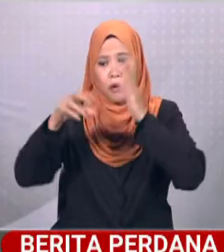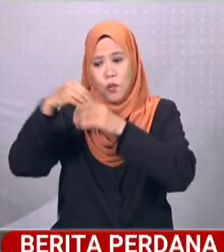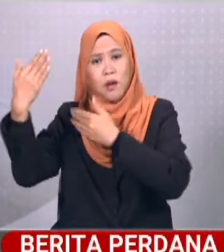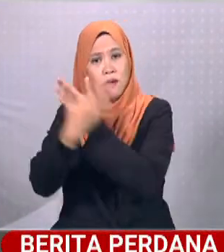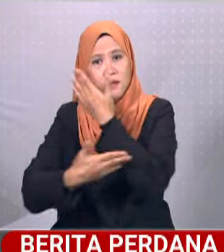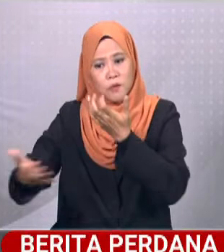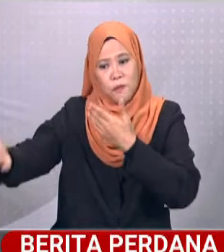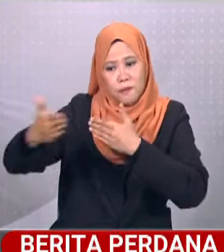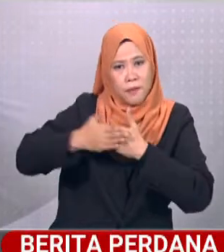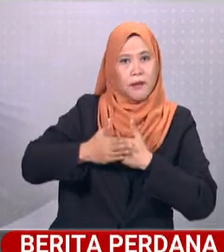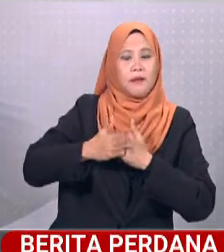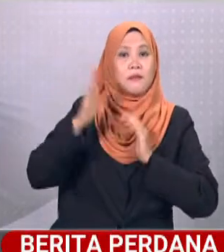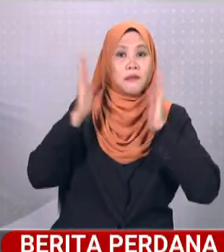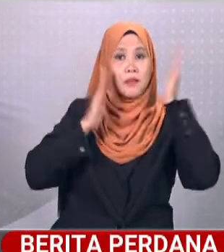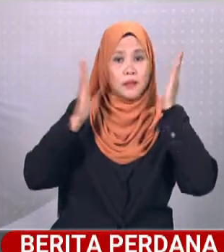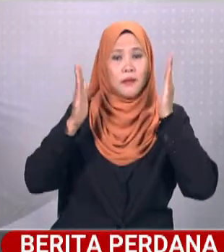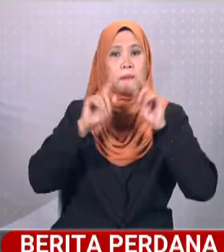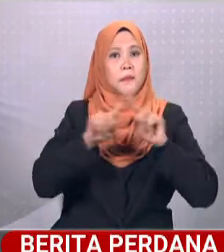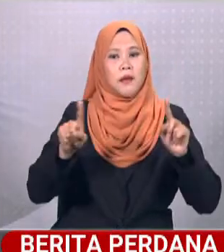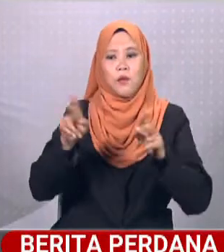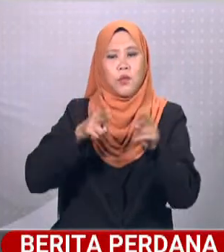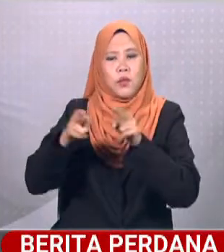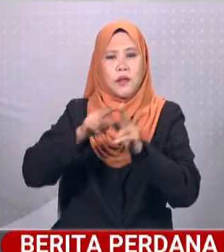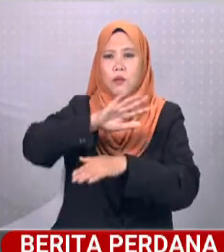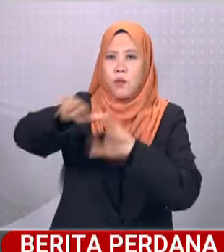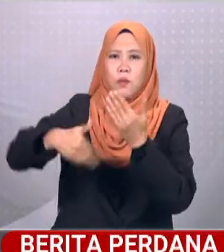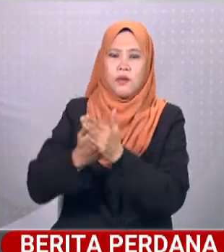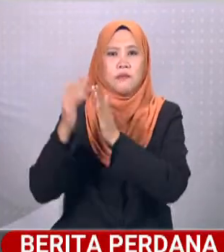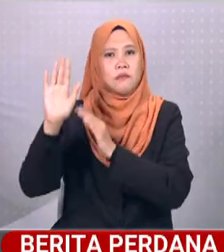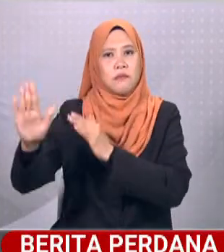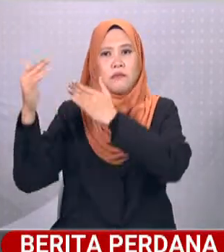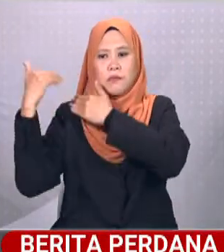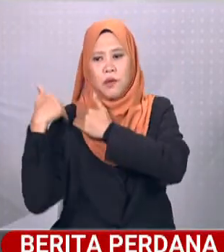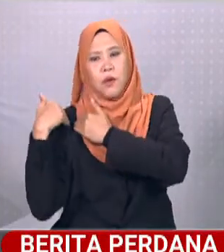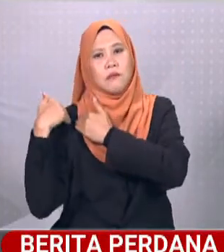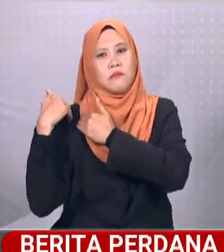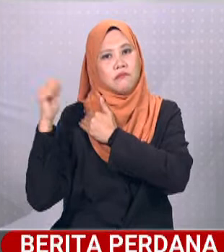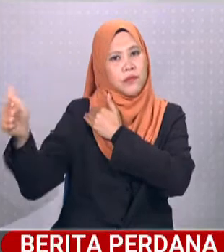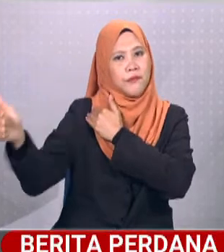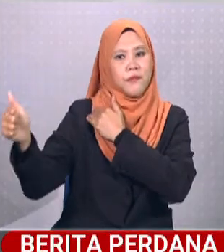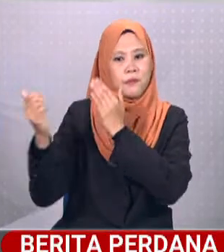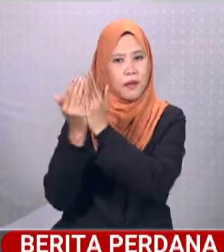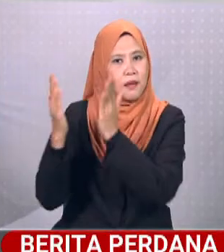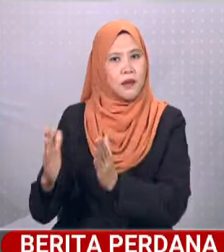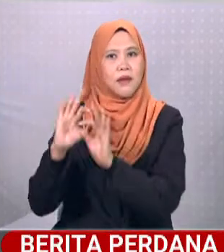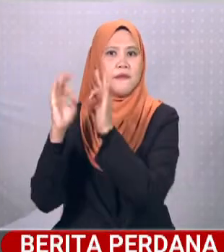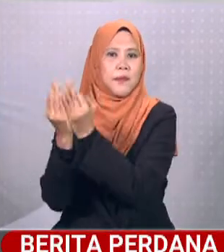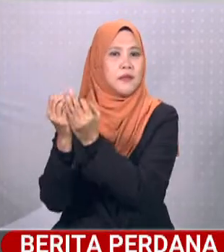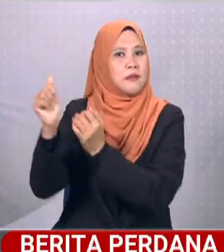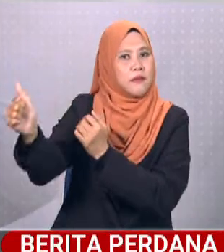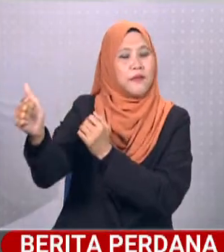mahu pulang ke tanah air. Bagaimanapun, segala urusan tersebut di bawah tanggungan serta tanggungjawab pelajar dan keluarga